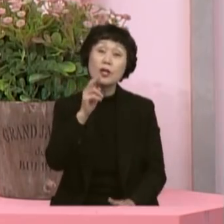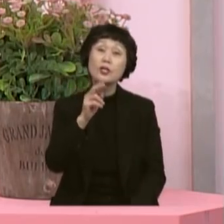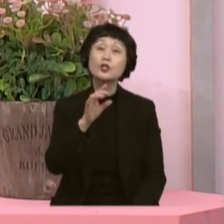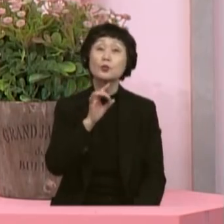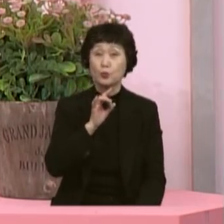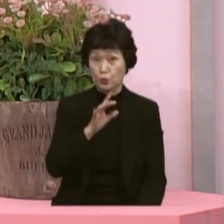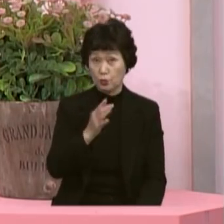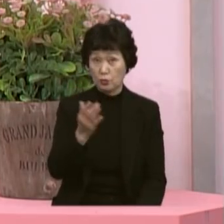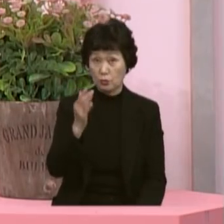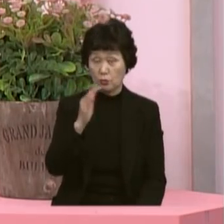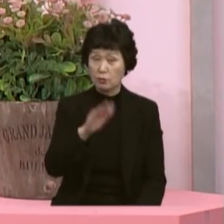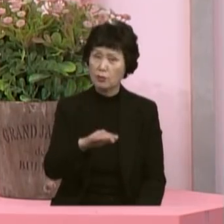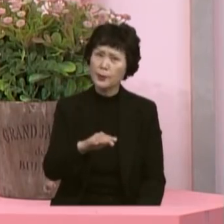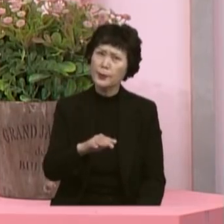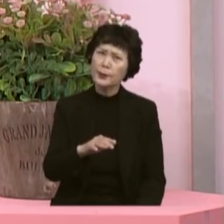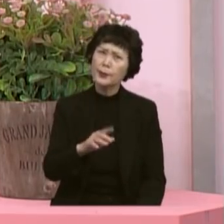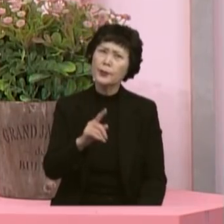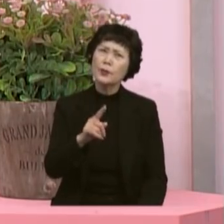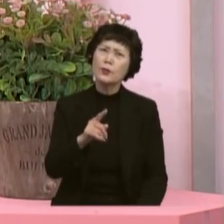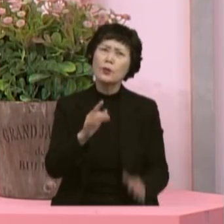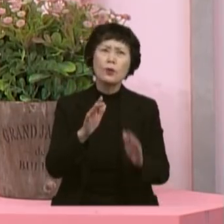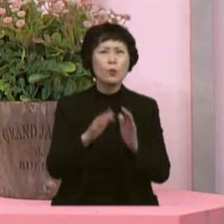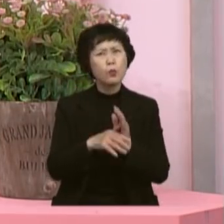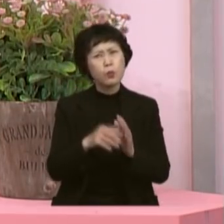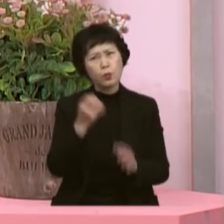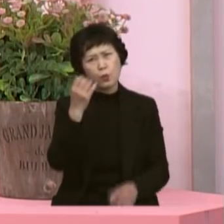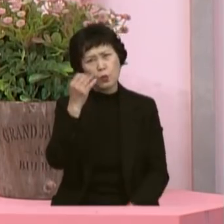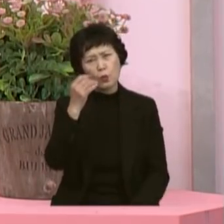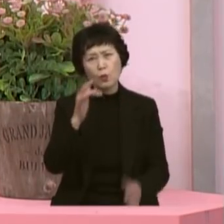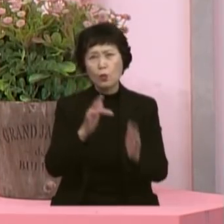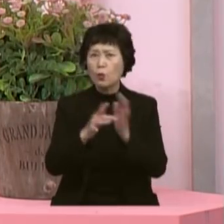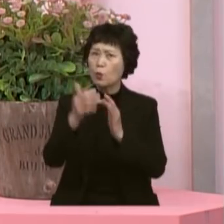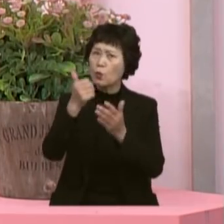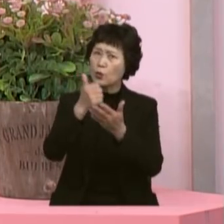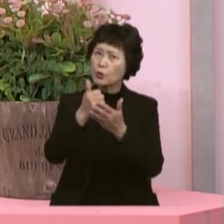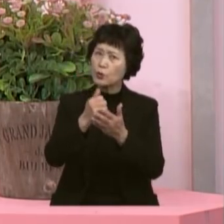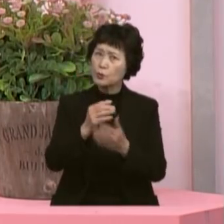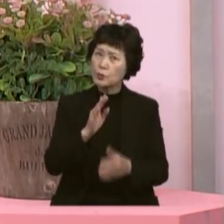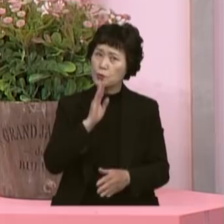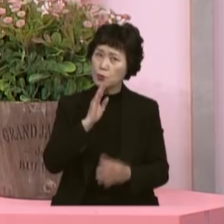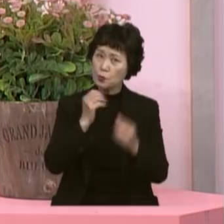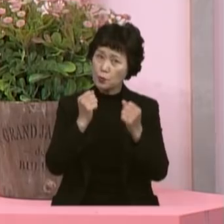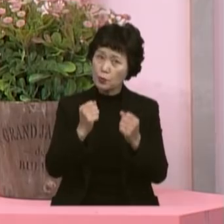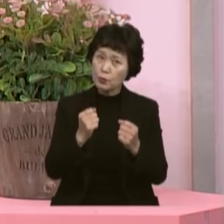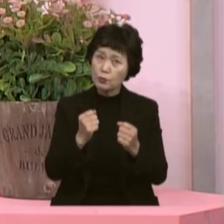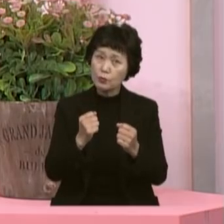갑자기 84년 10월에 예수가 진짜야?